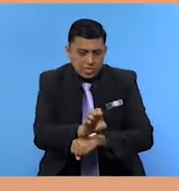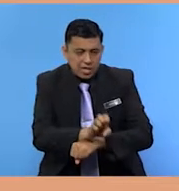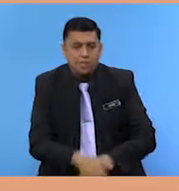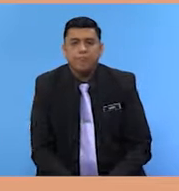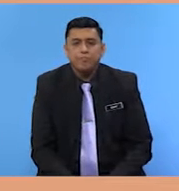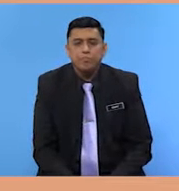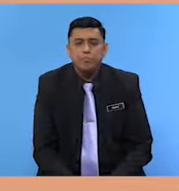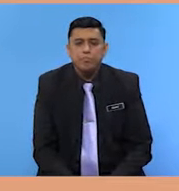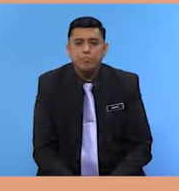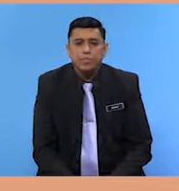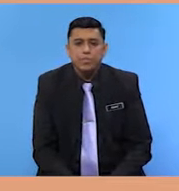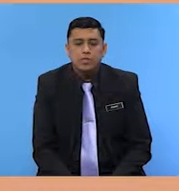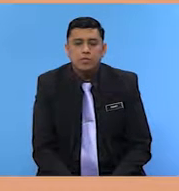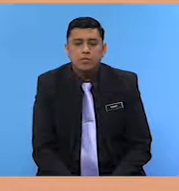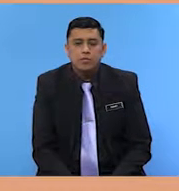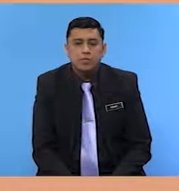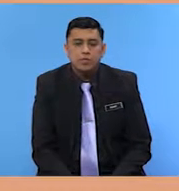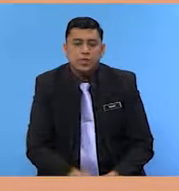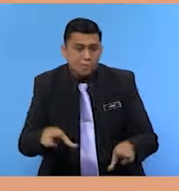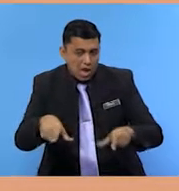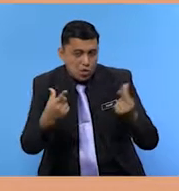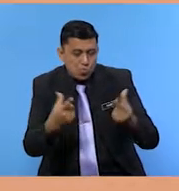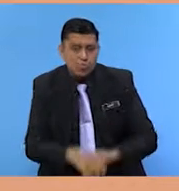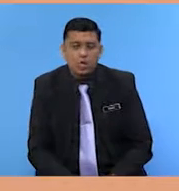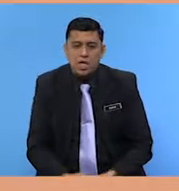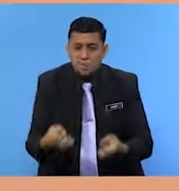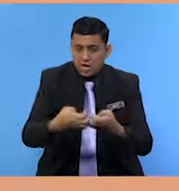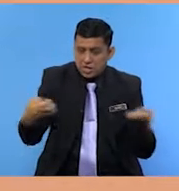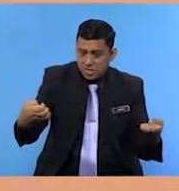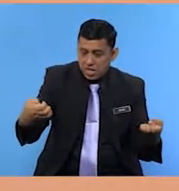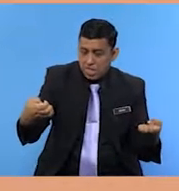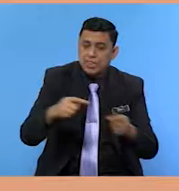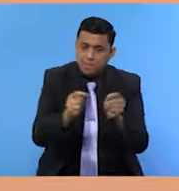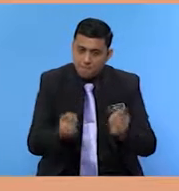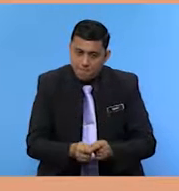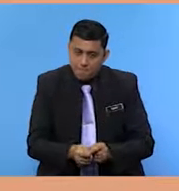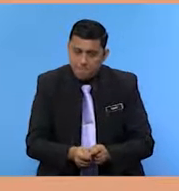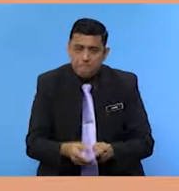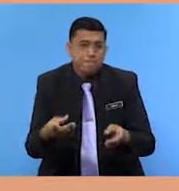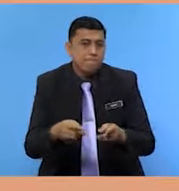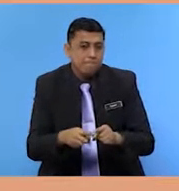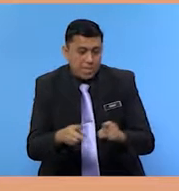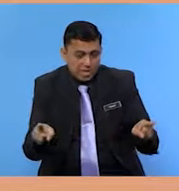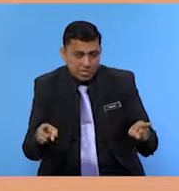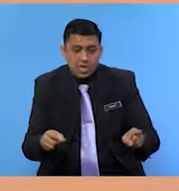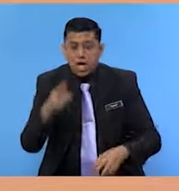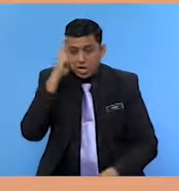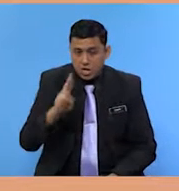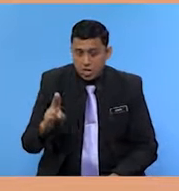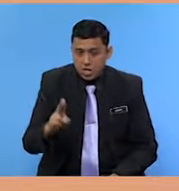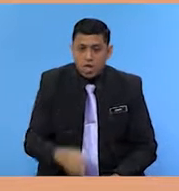perintah ini untuk jangka masa yang panjang ialah berlakunya pengasingan penempatan, perbezaan agama, pengasingan